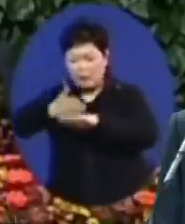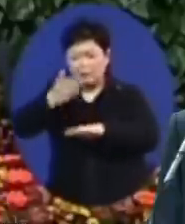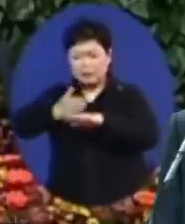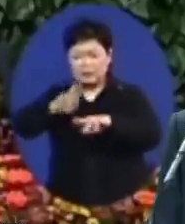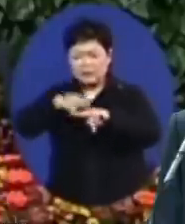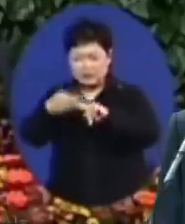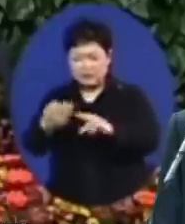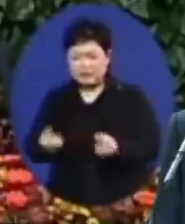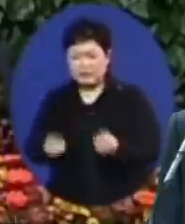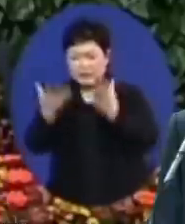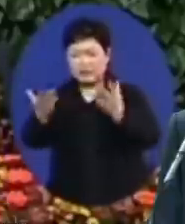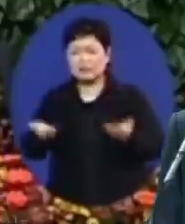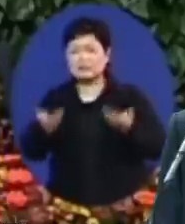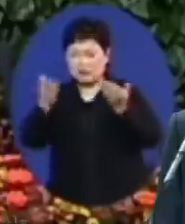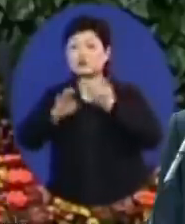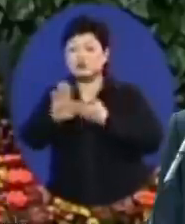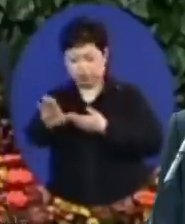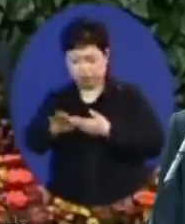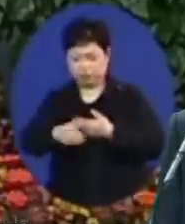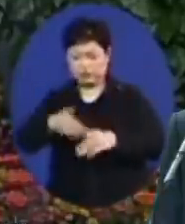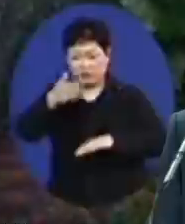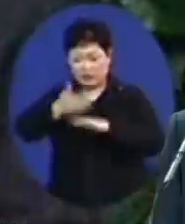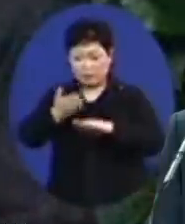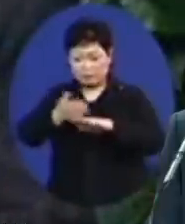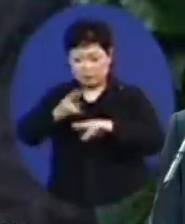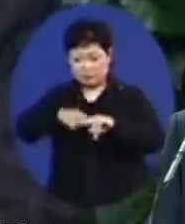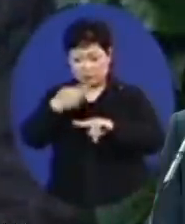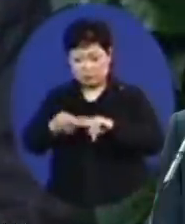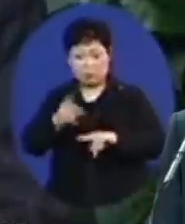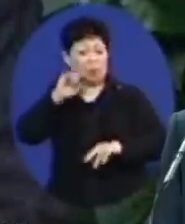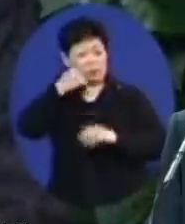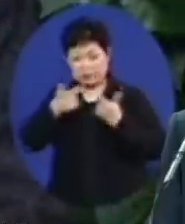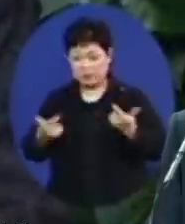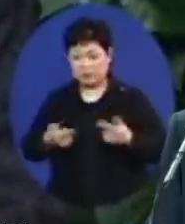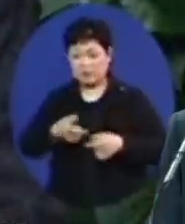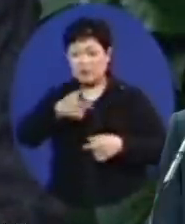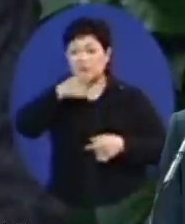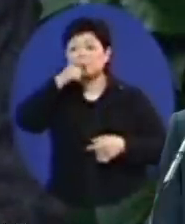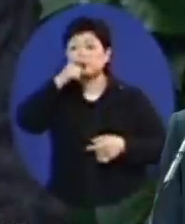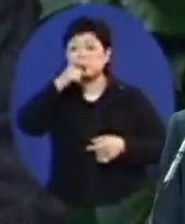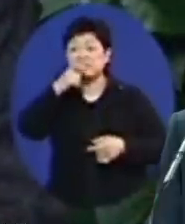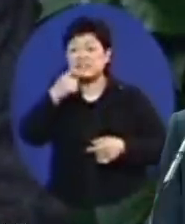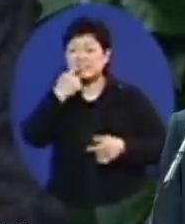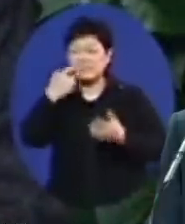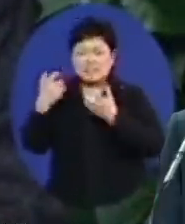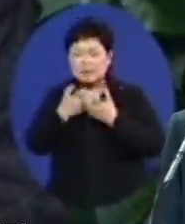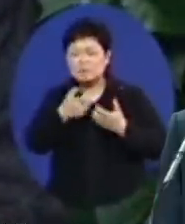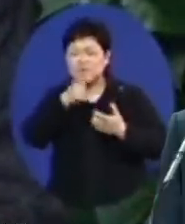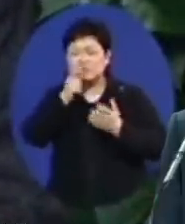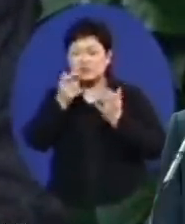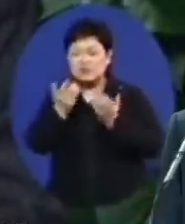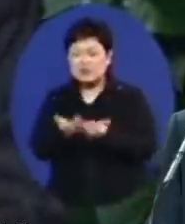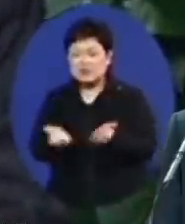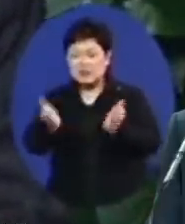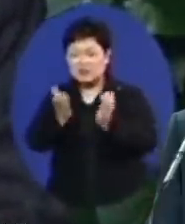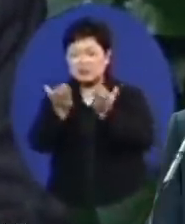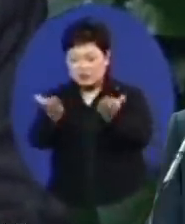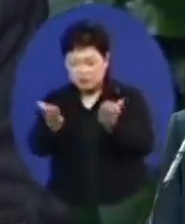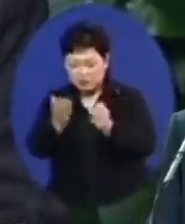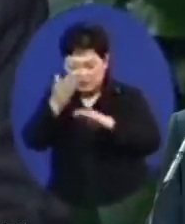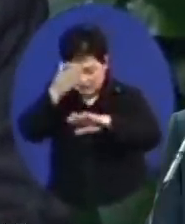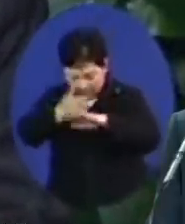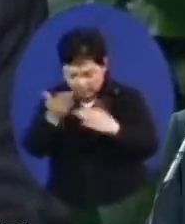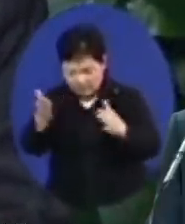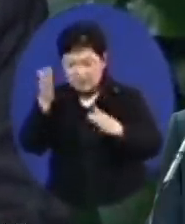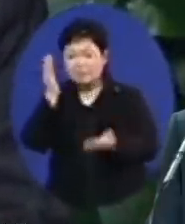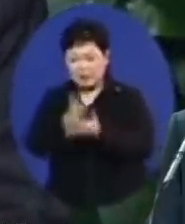난 다음에 이루어지는 것입니다. 감사 제사 어렵지 않지 않아요? 냉수항을 뜯어놓고 감사는 말이 아닙니다. 빈손 들고라도